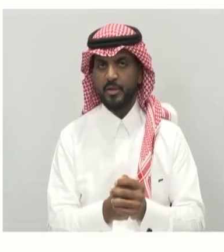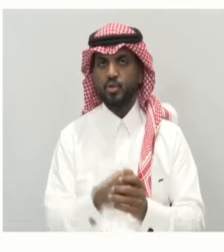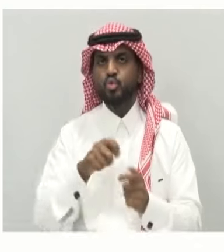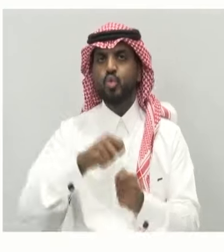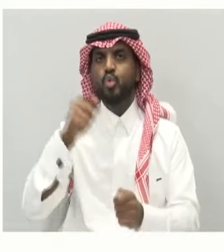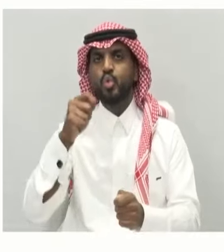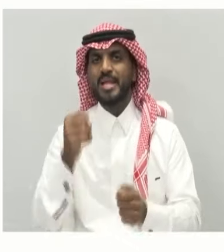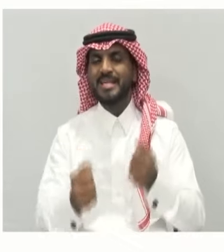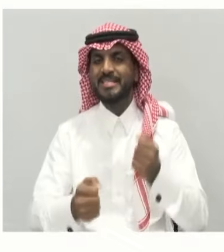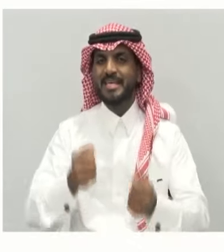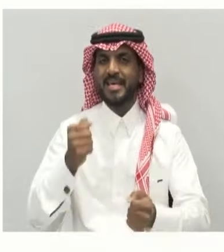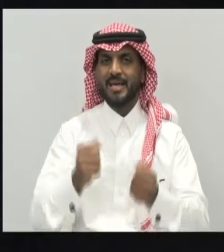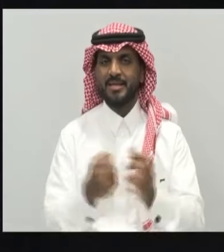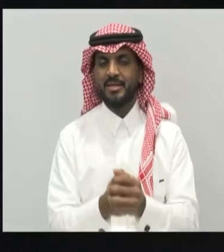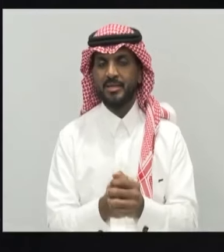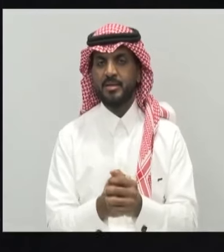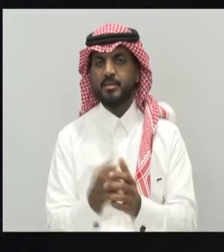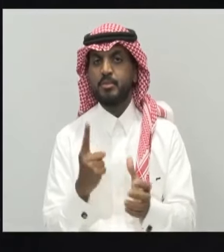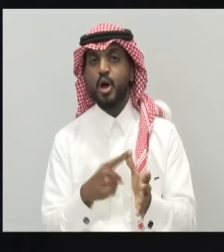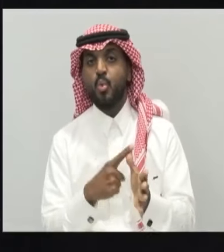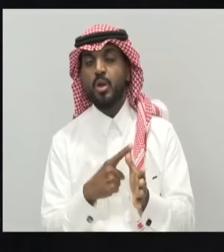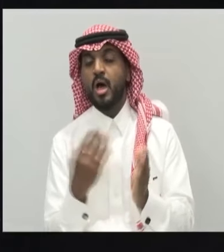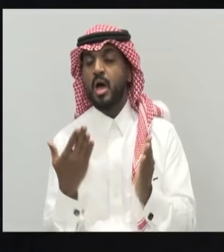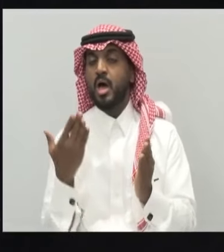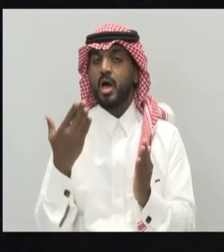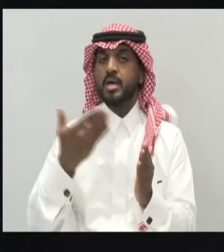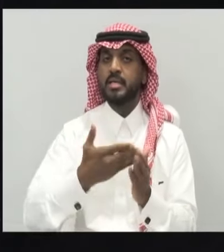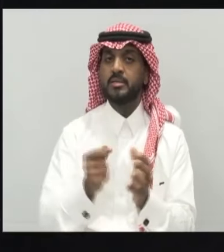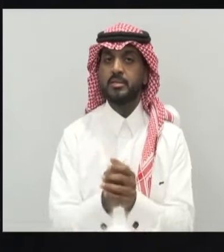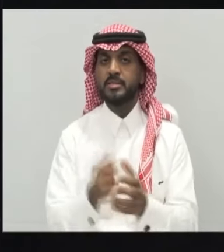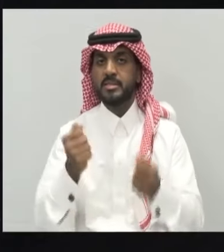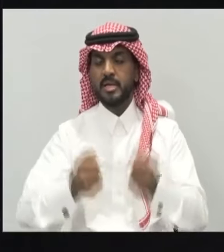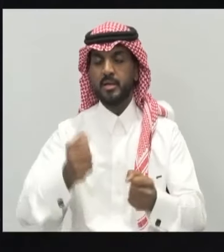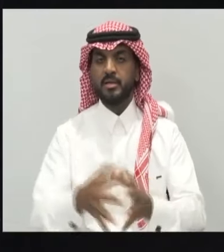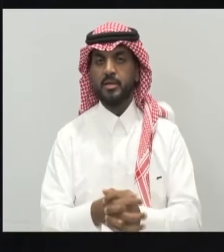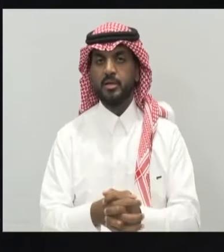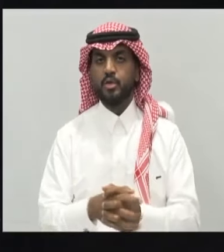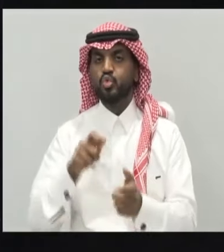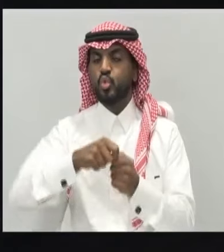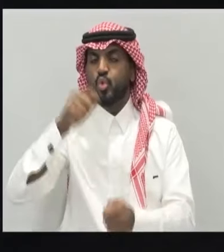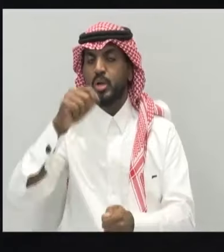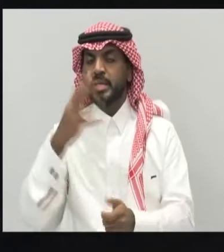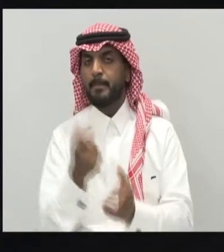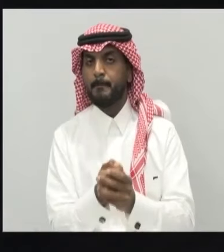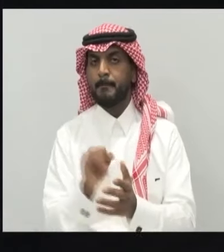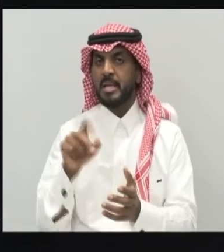السياره طول السياره من اول السياره الى نهايتها طولها هل نقيسها بالمليمتر